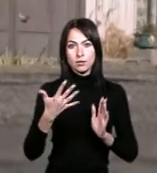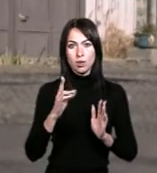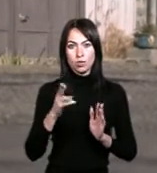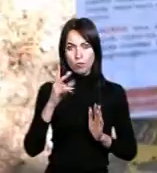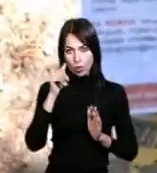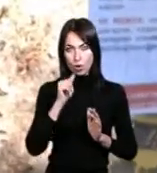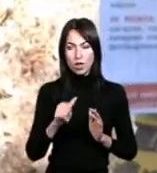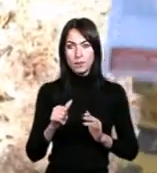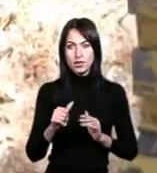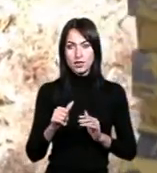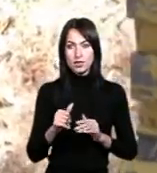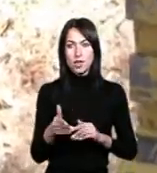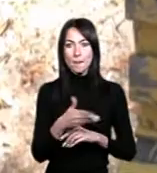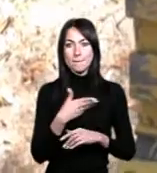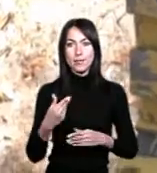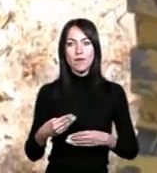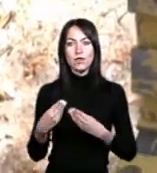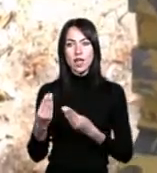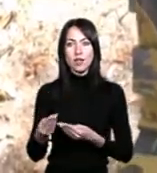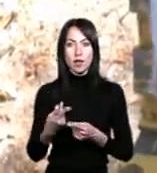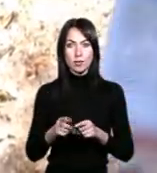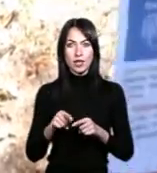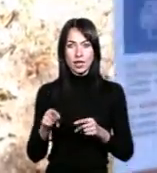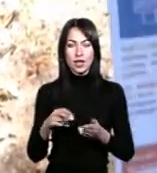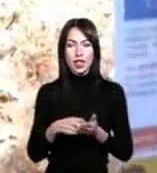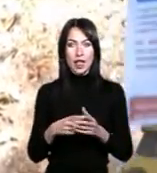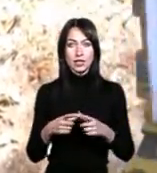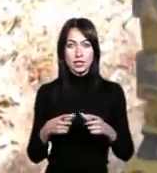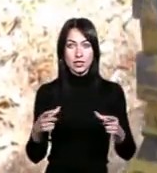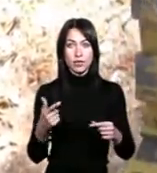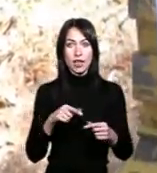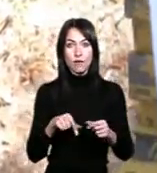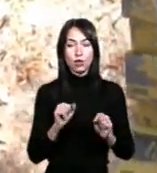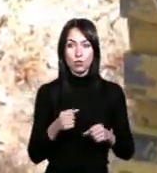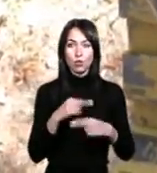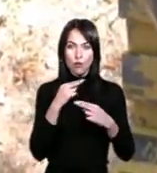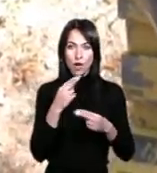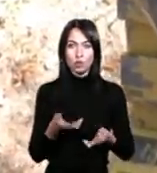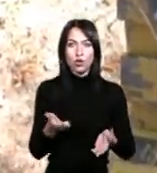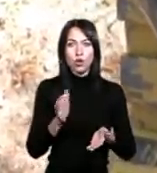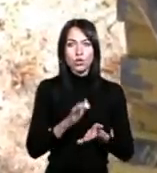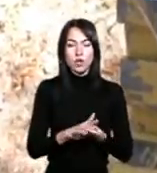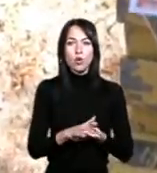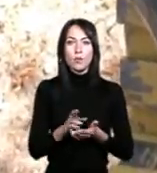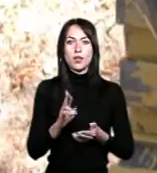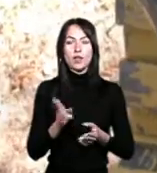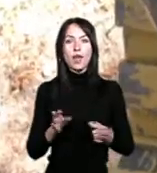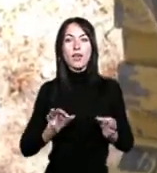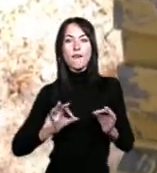місяць. Ми їм видаємо такі листівочки, де вони можуть уважно ознайомитися, як